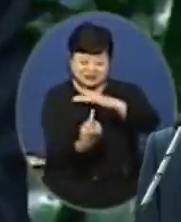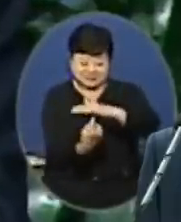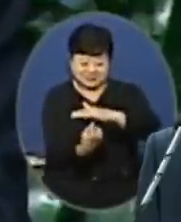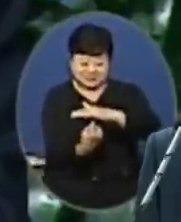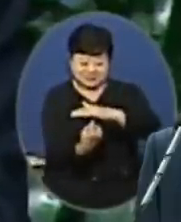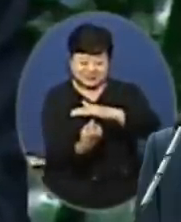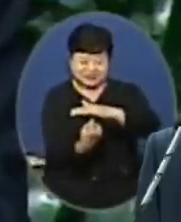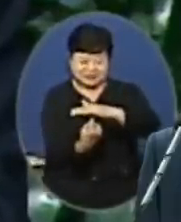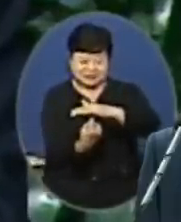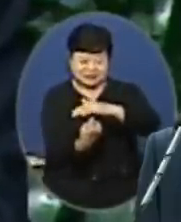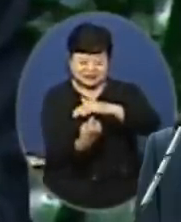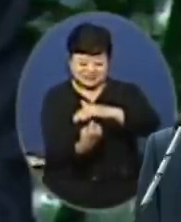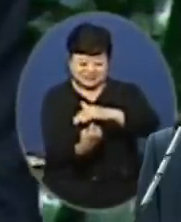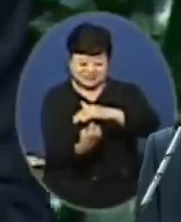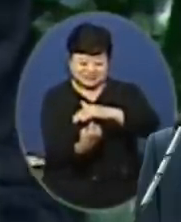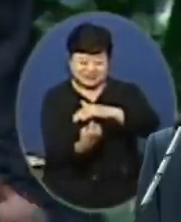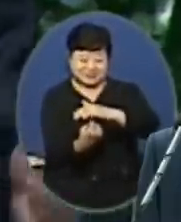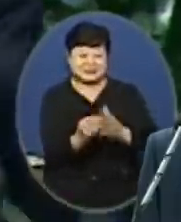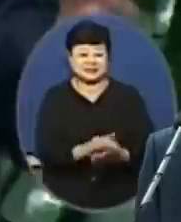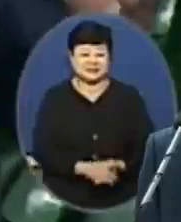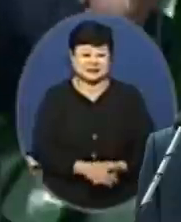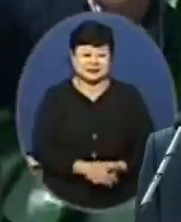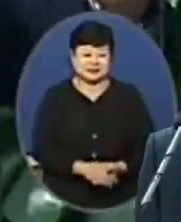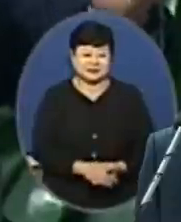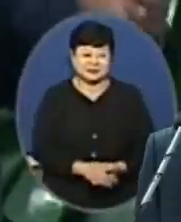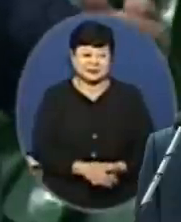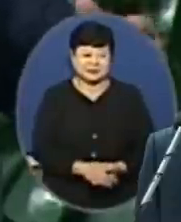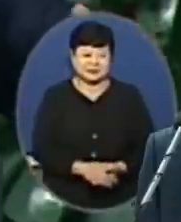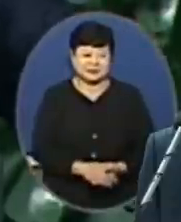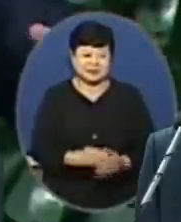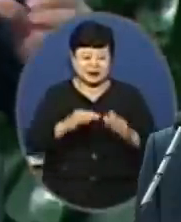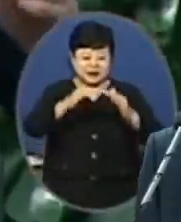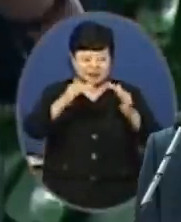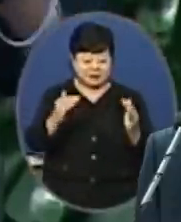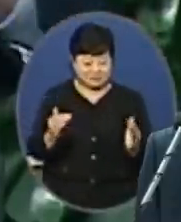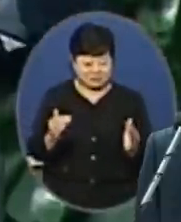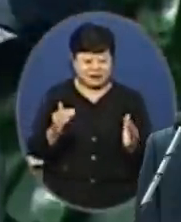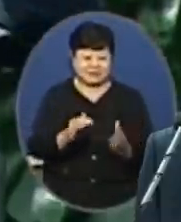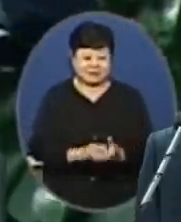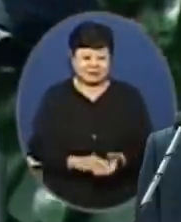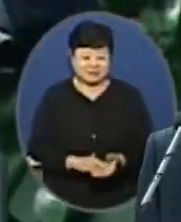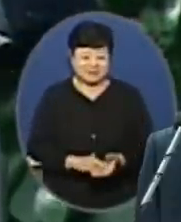서울말로는 뭐라고 말하는지 모르겠습니다. 그걸 딱 쳐놓고